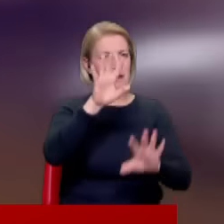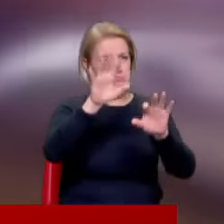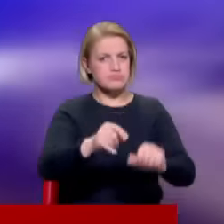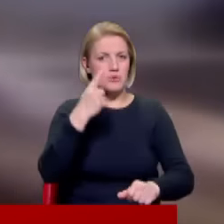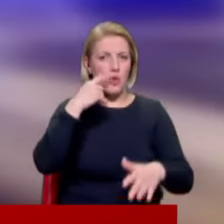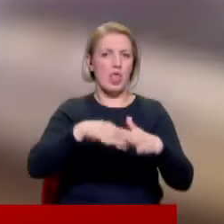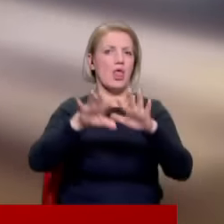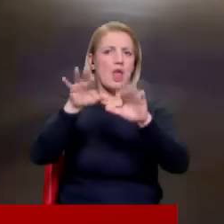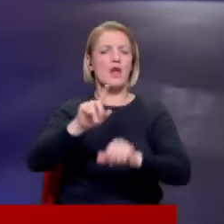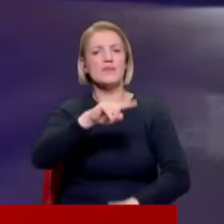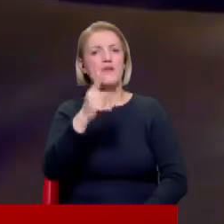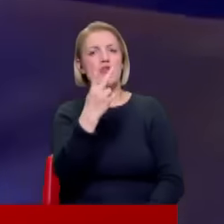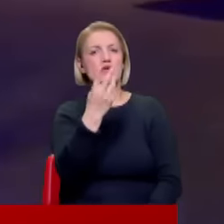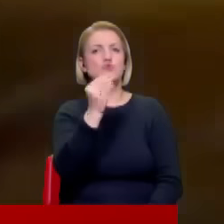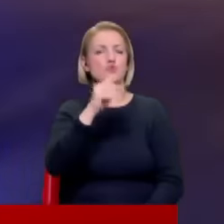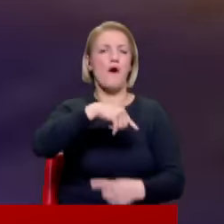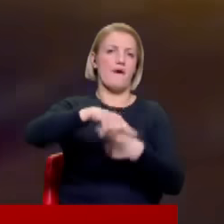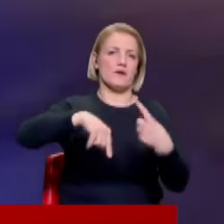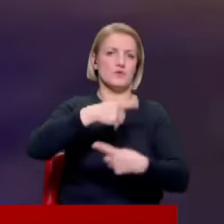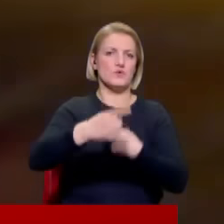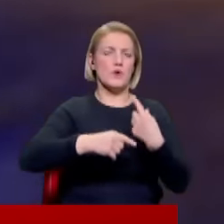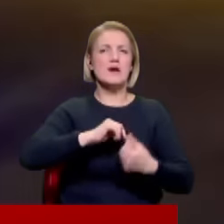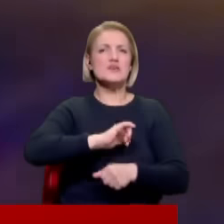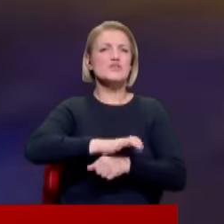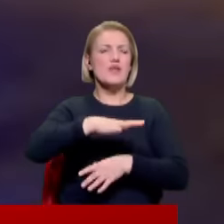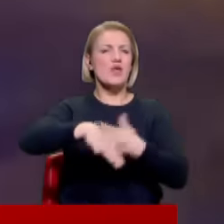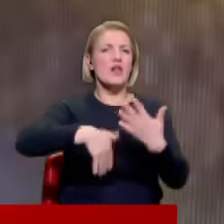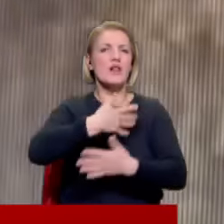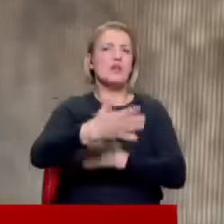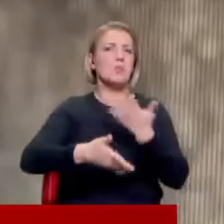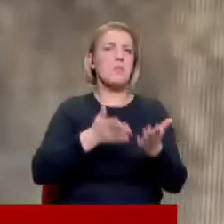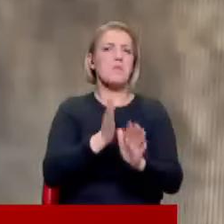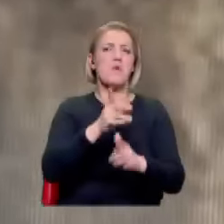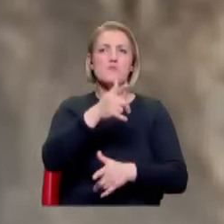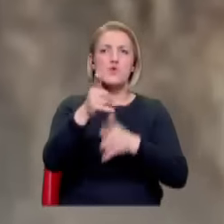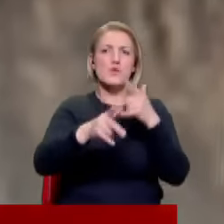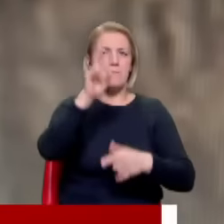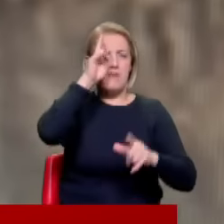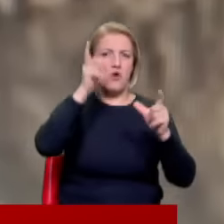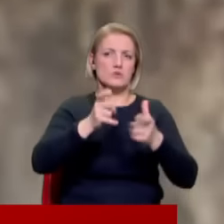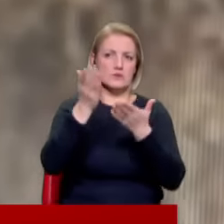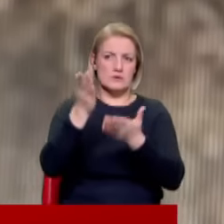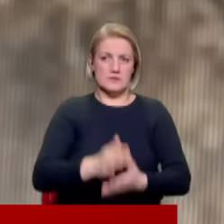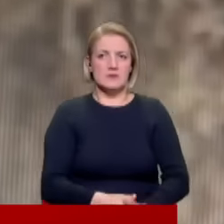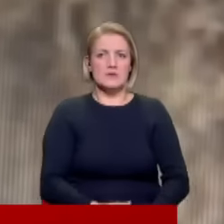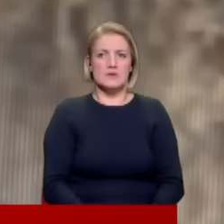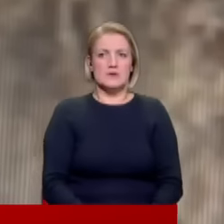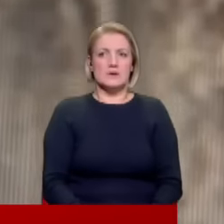yakalanarak gözaltına alındı, diğer iki çocuk aranıyor. Şiddet sarmalının önüne geçilemiyor. Bu görüntülerde Beyoğlu'ndan.